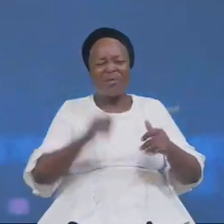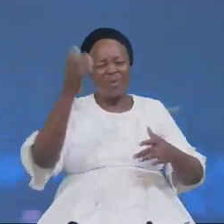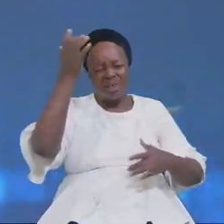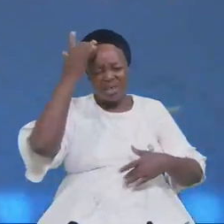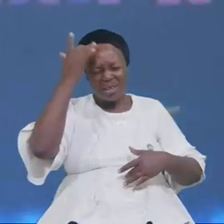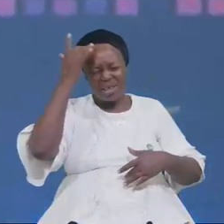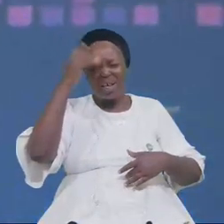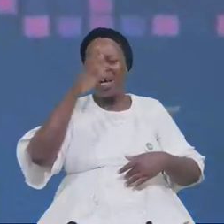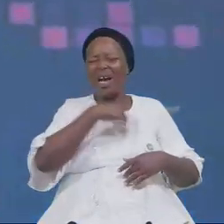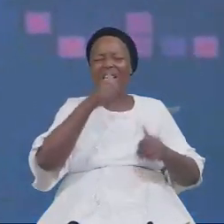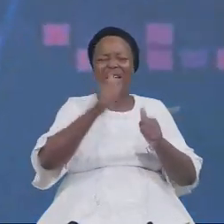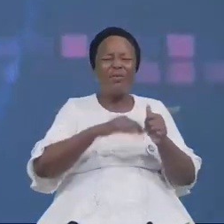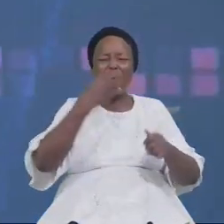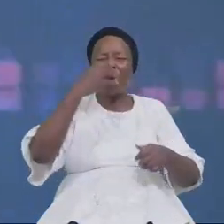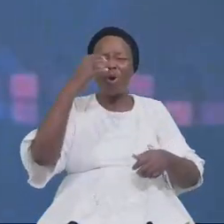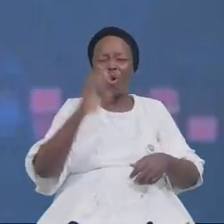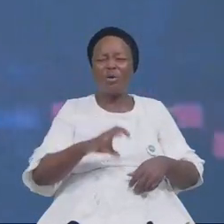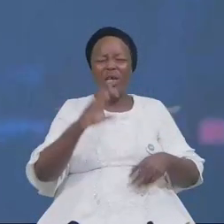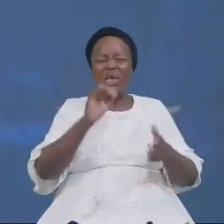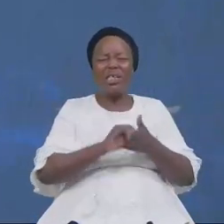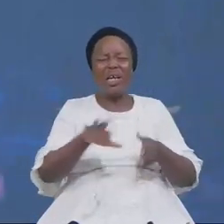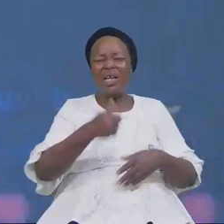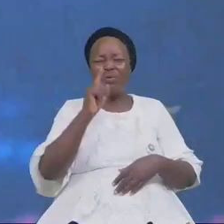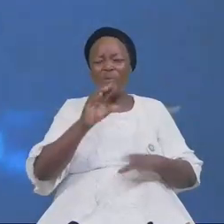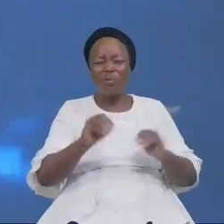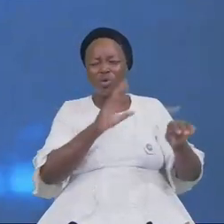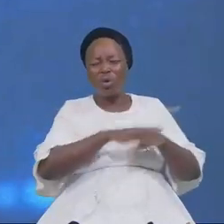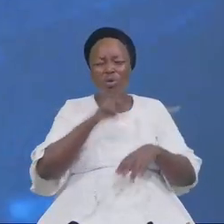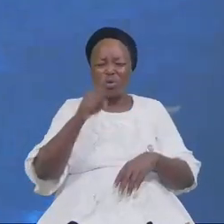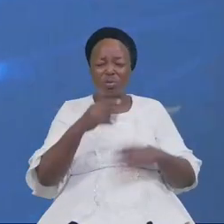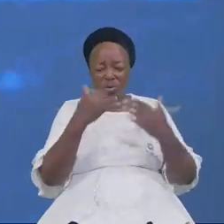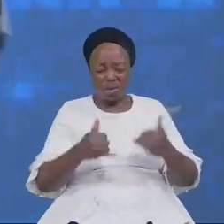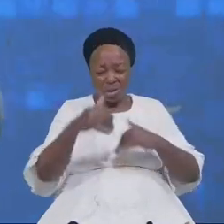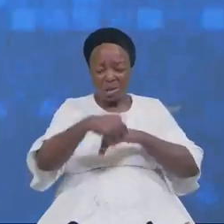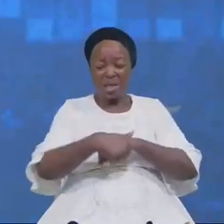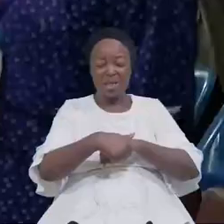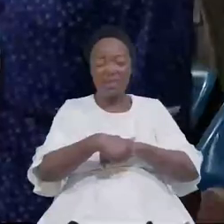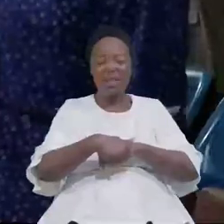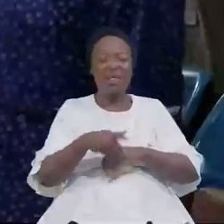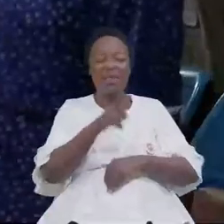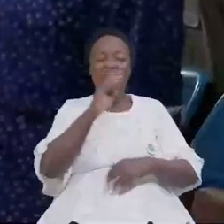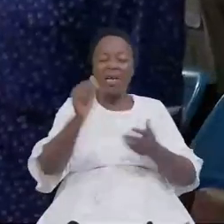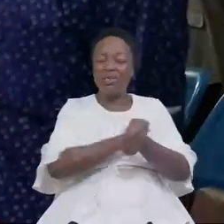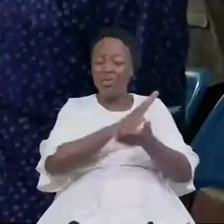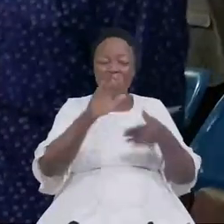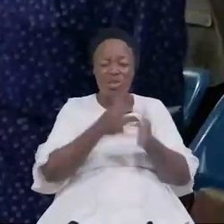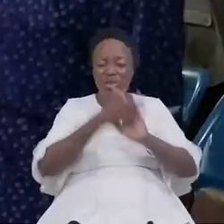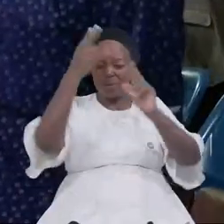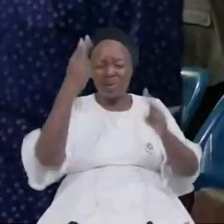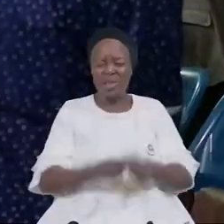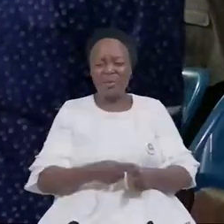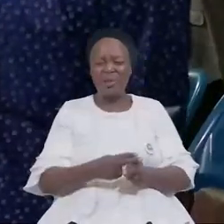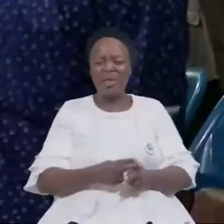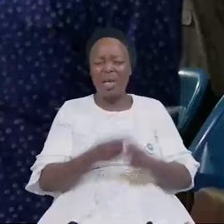fléau, toute malédiction que quelqu'un met sur toi, ce soir, c'est détruit. Ce